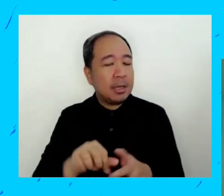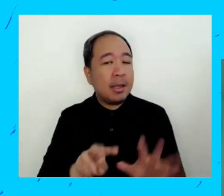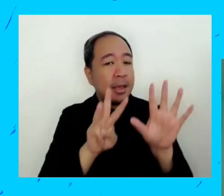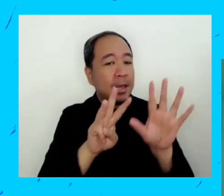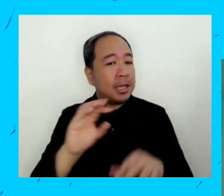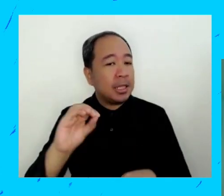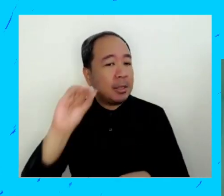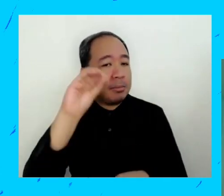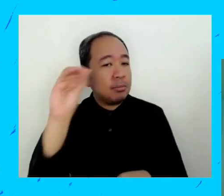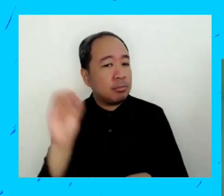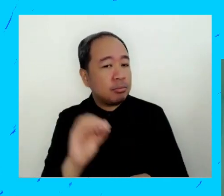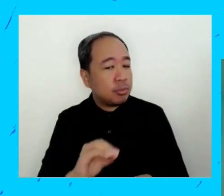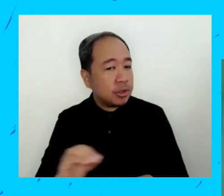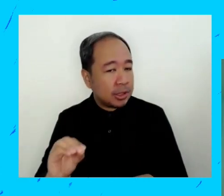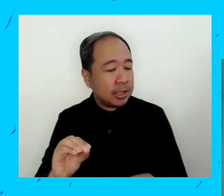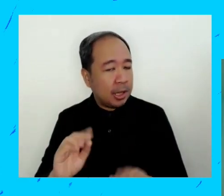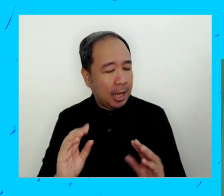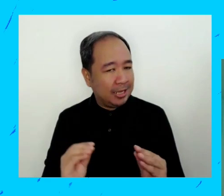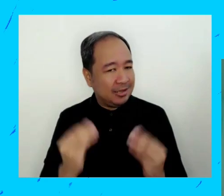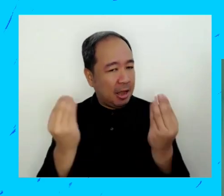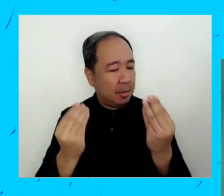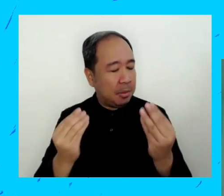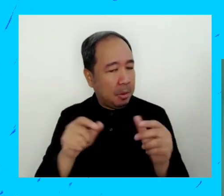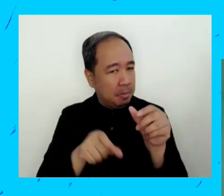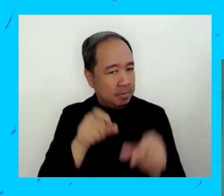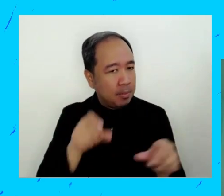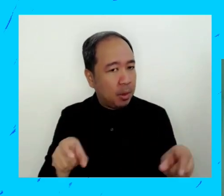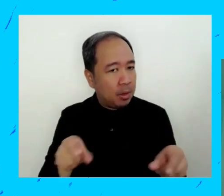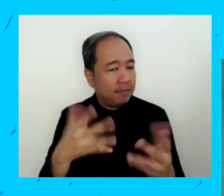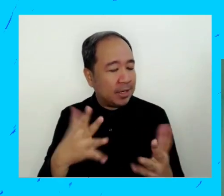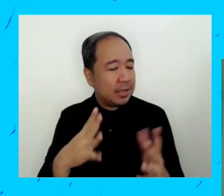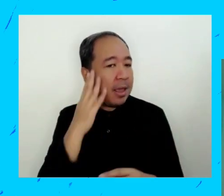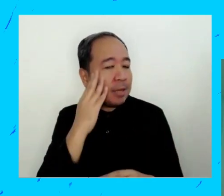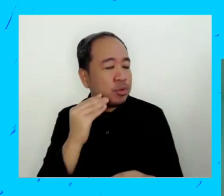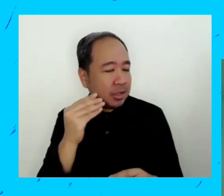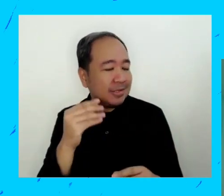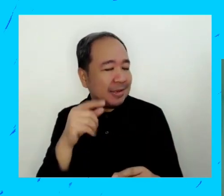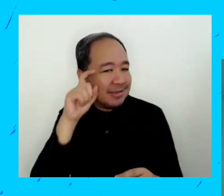Aires, 80% des adolescents ont déjà